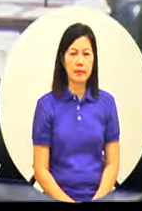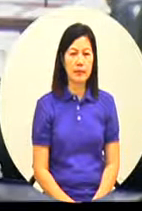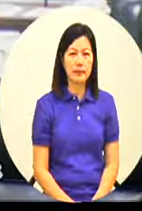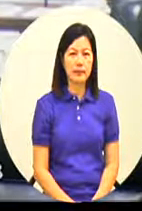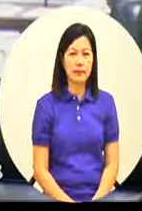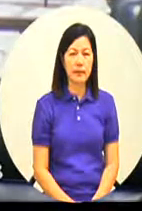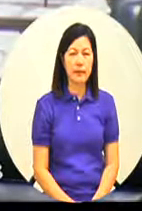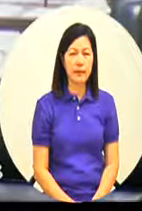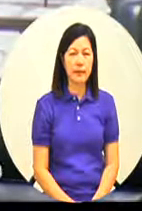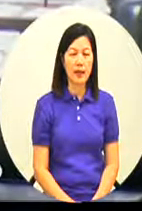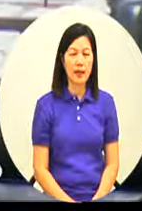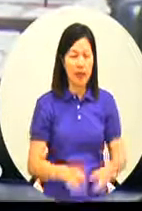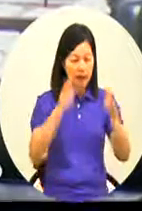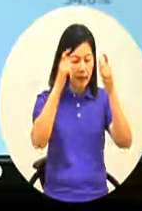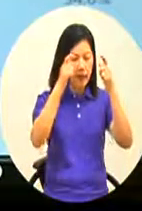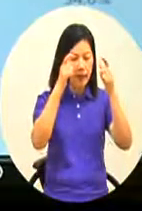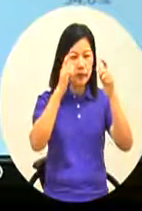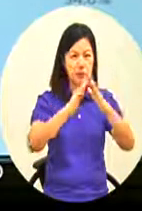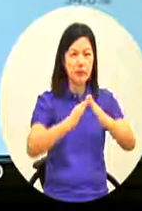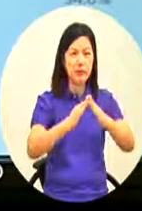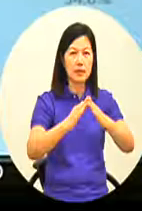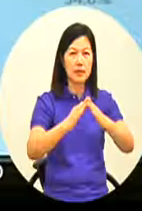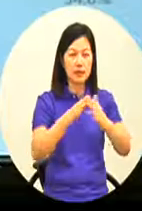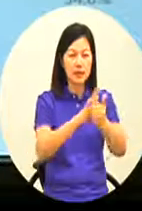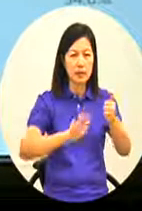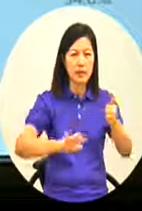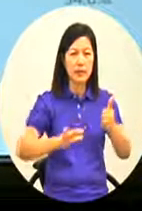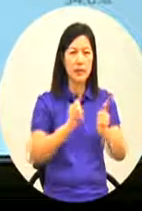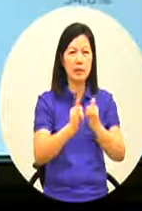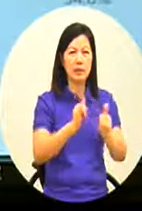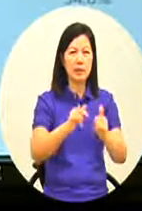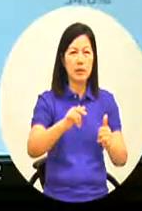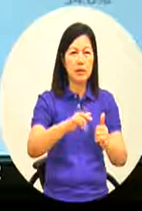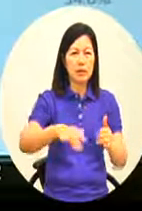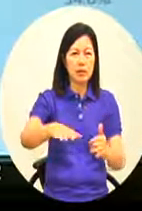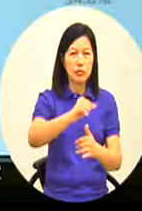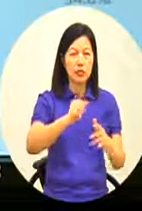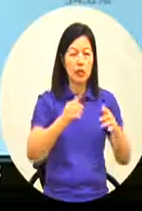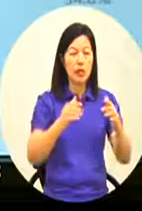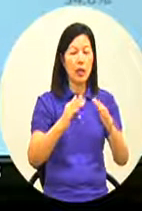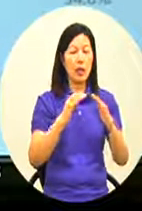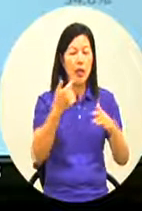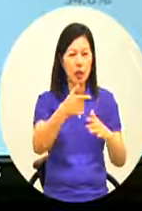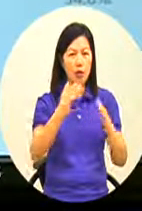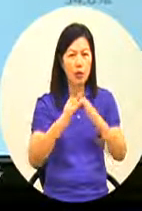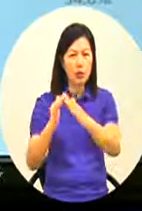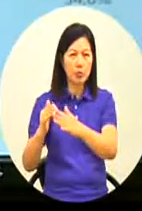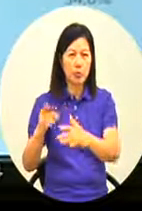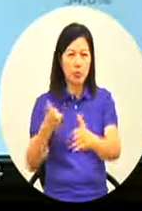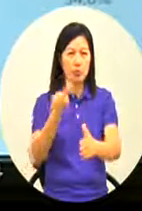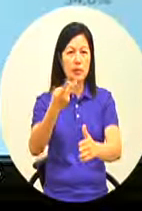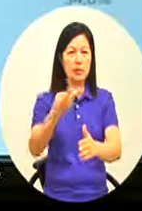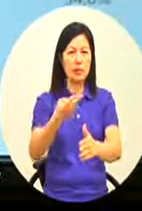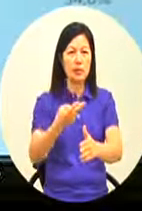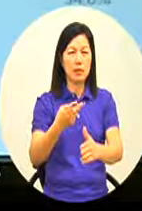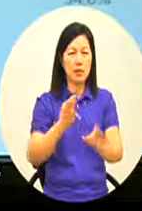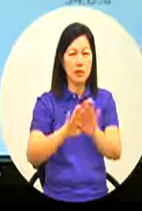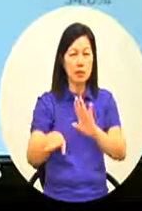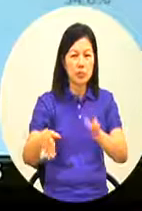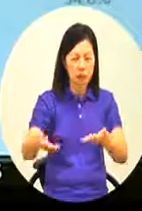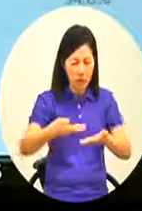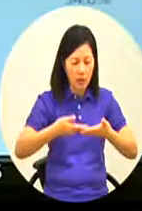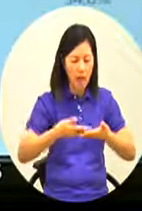看，全高雄市哦，影响人数大概是全六都里面第二。我们开征的税啊，收到的也是